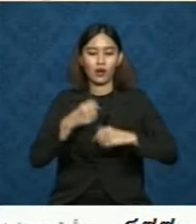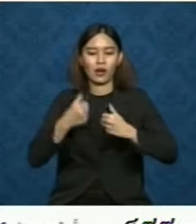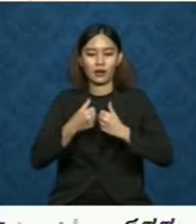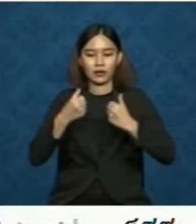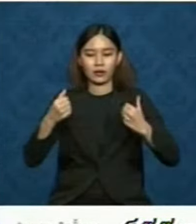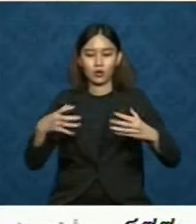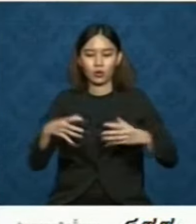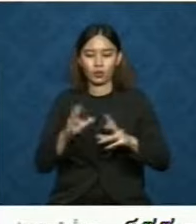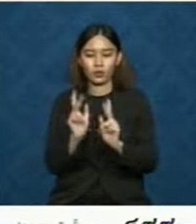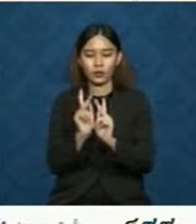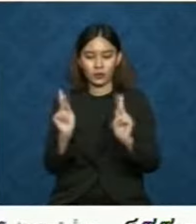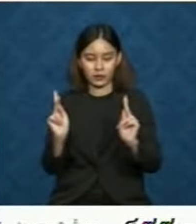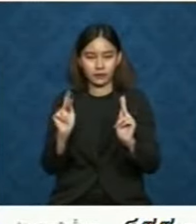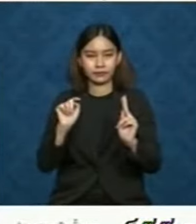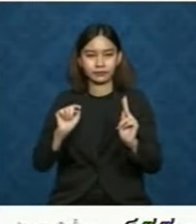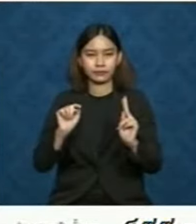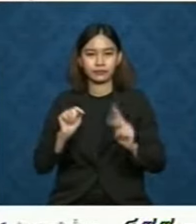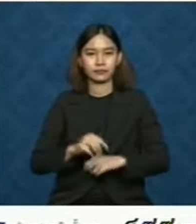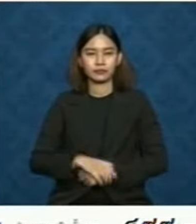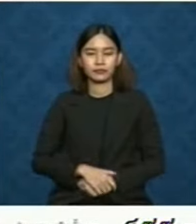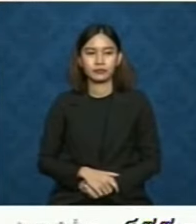ของคณะกรรมาธิการนะ